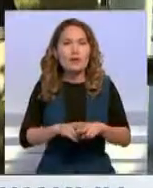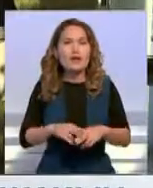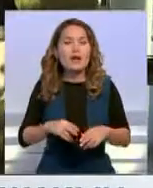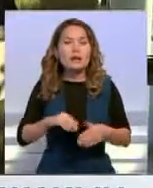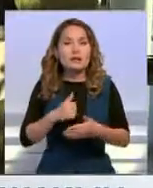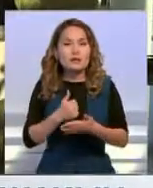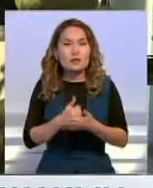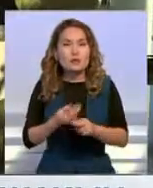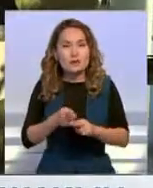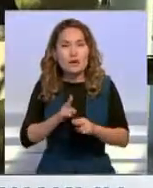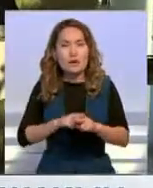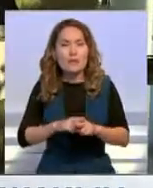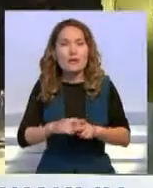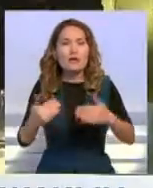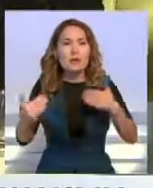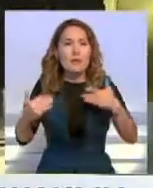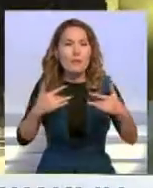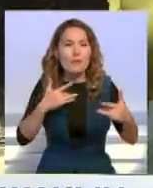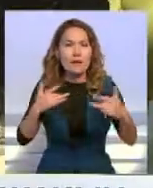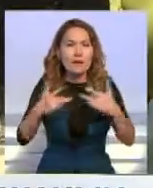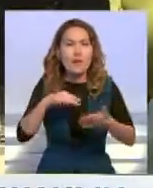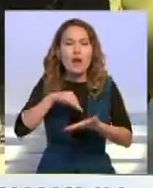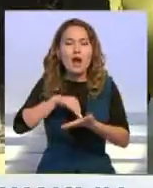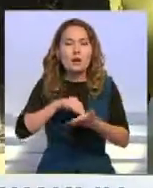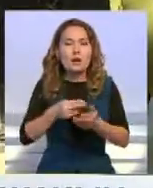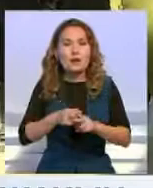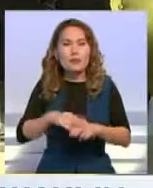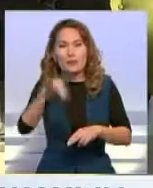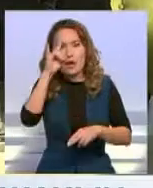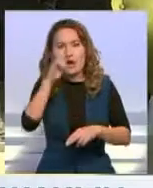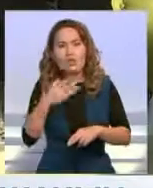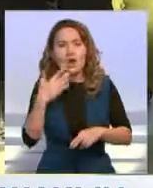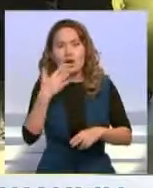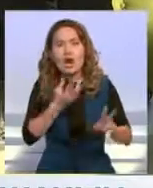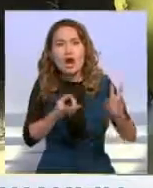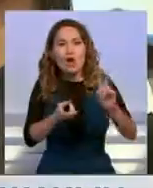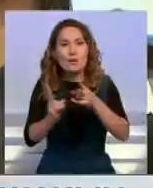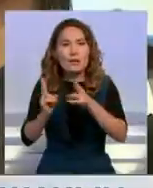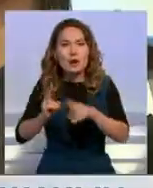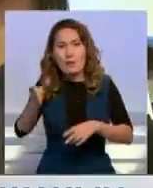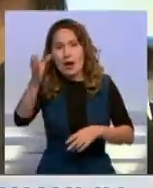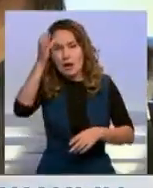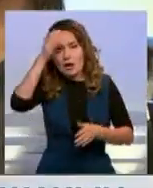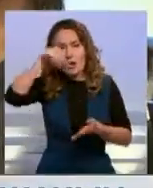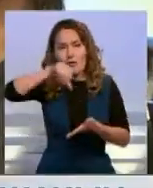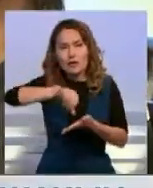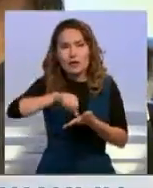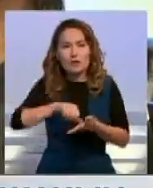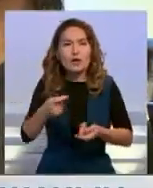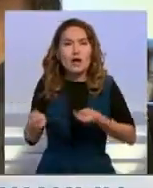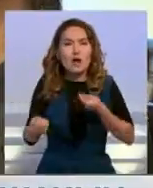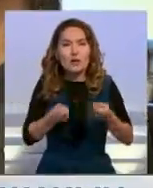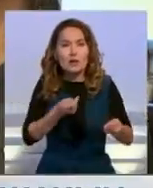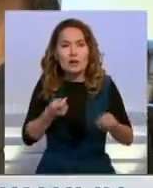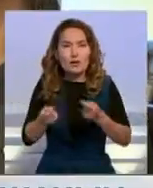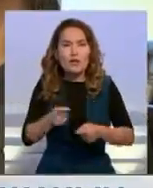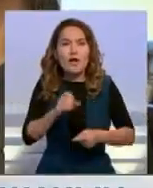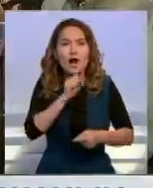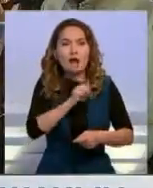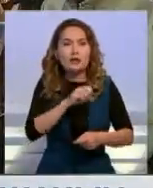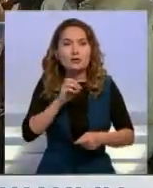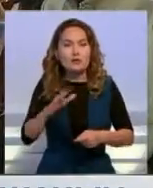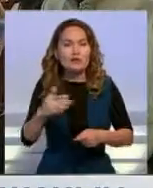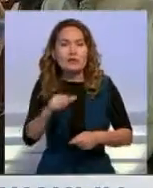келді. Негізі Шылкунчик балетінің қойылымын Қазақ ұлттық хореография академиясының ректоры Алтынай